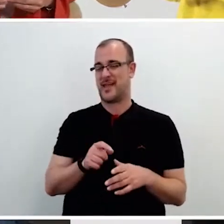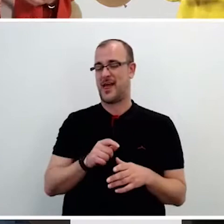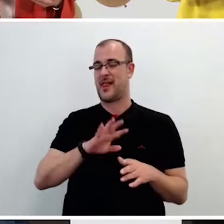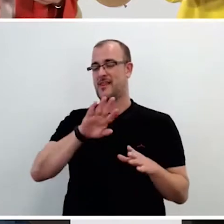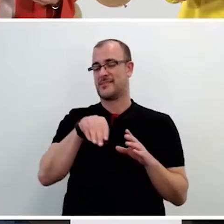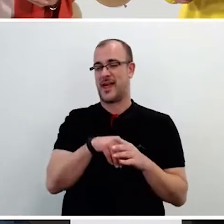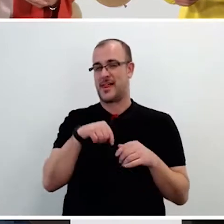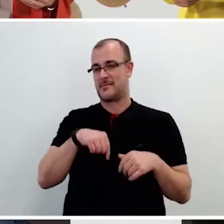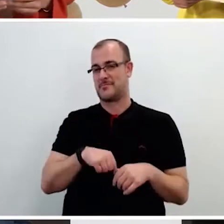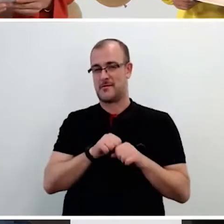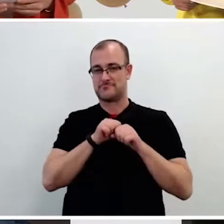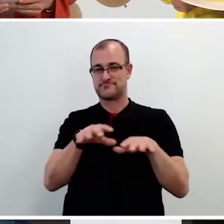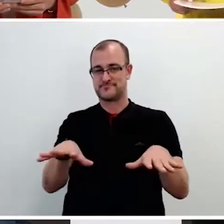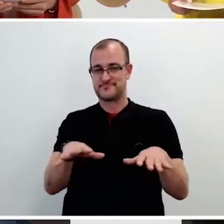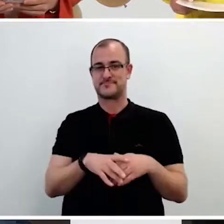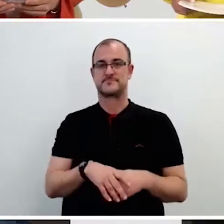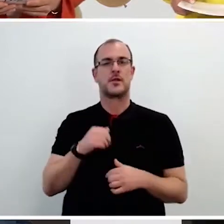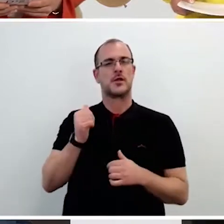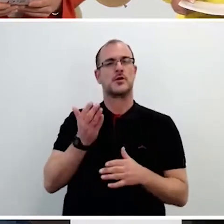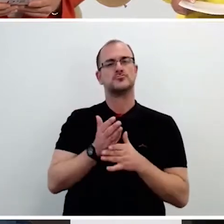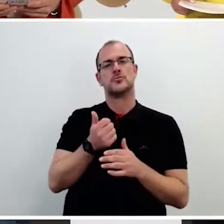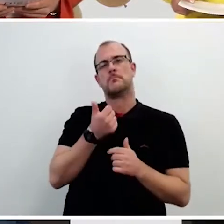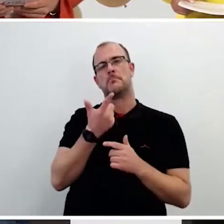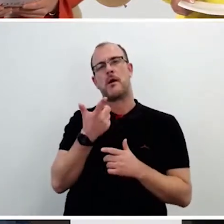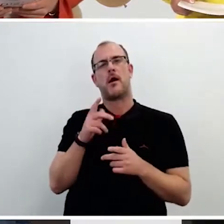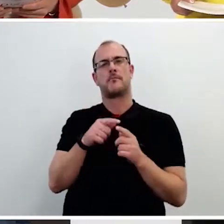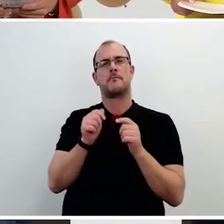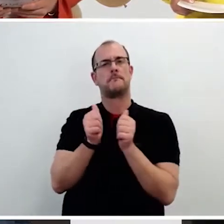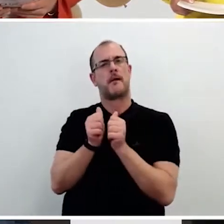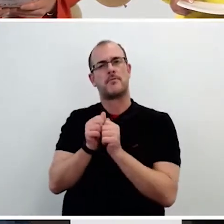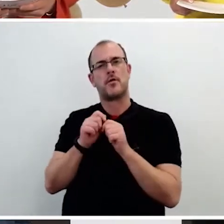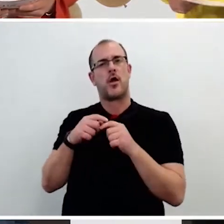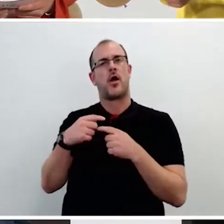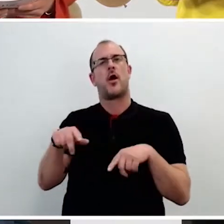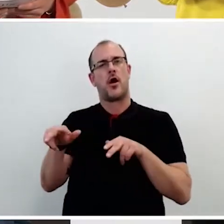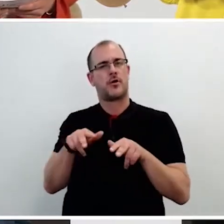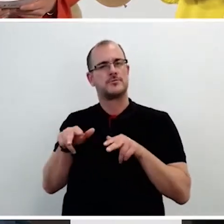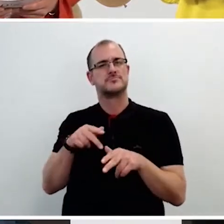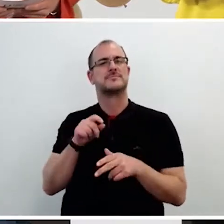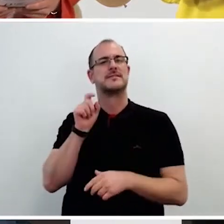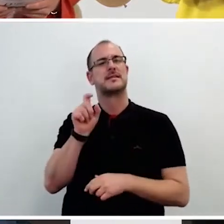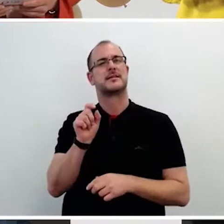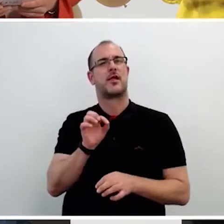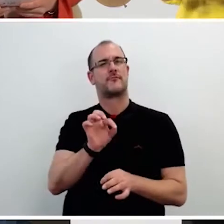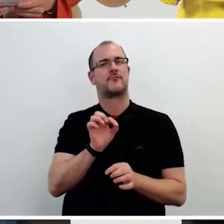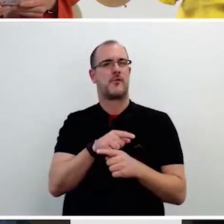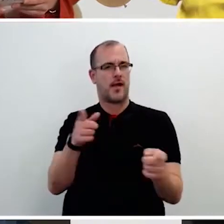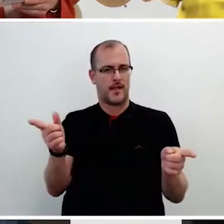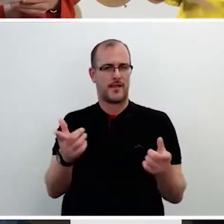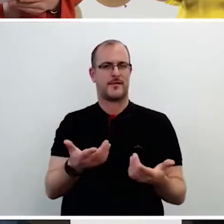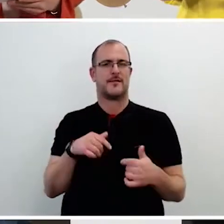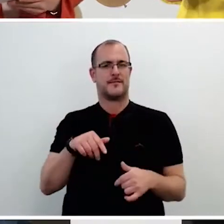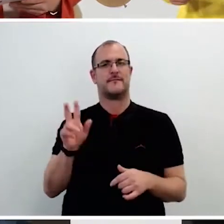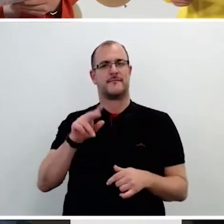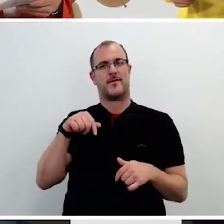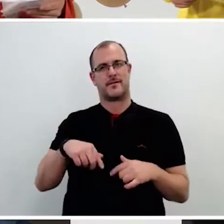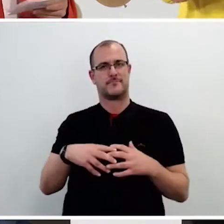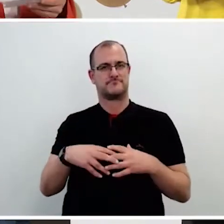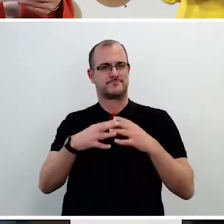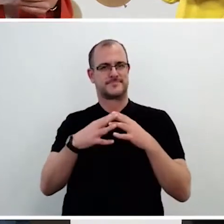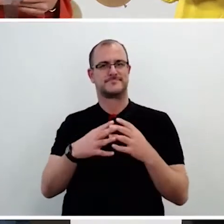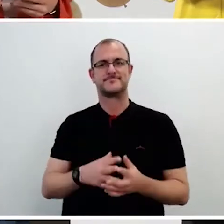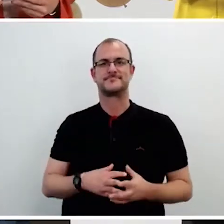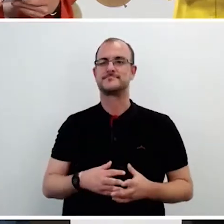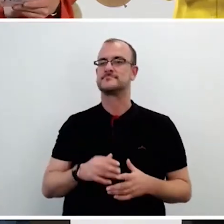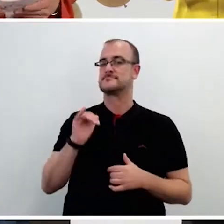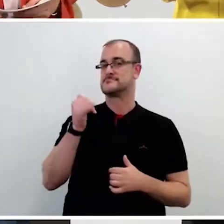Livestream. Mit dabei waren schon einige Partnerorganisationen der Initiative Digital für alle, die den Digitaltag ins Leben gerufen hat.